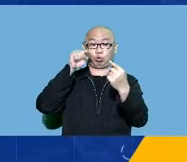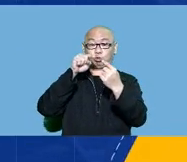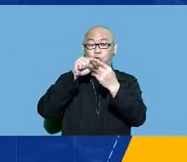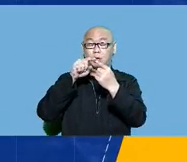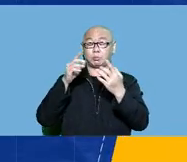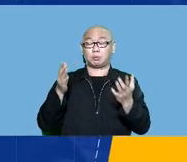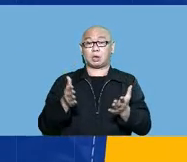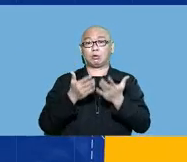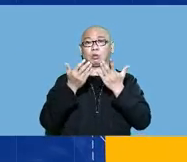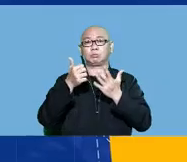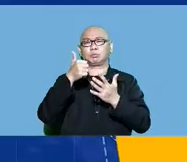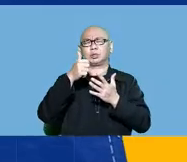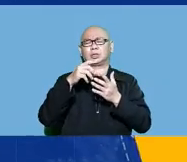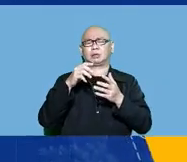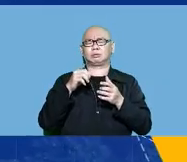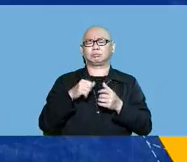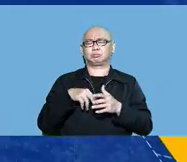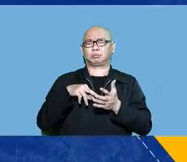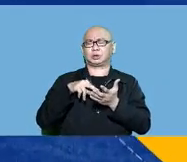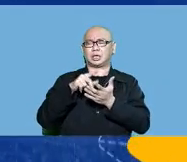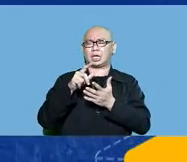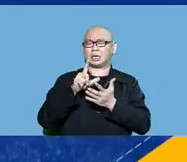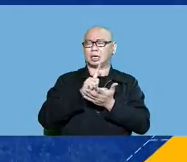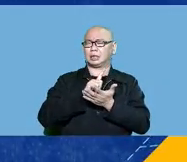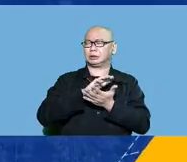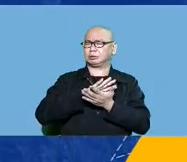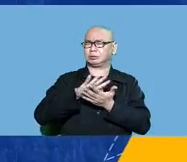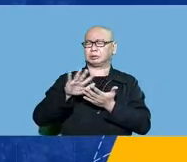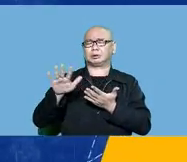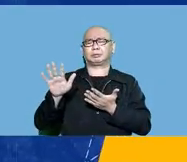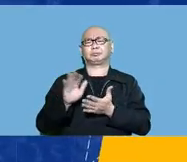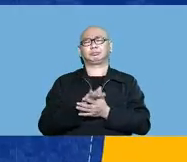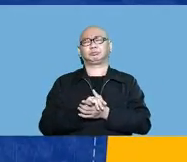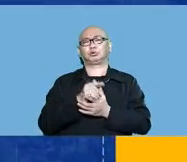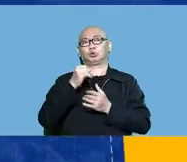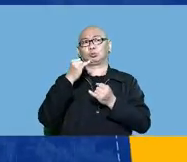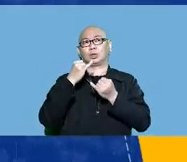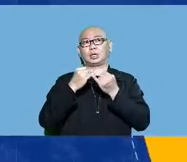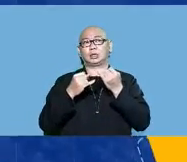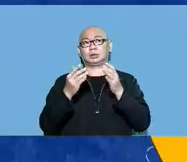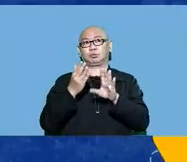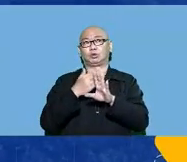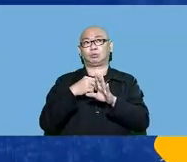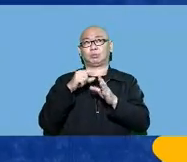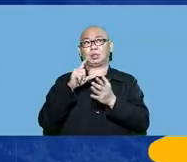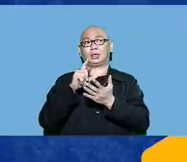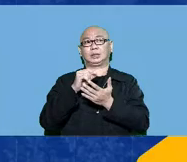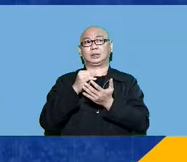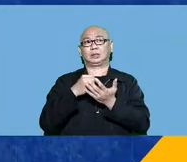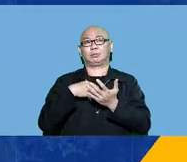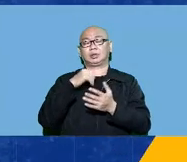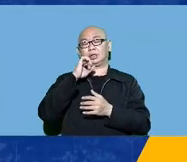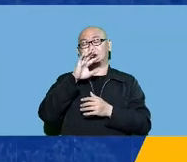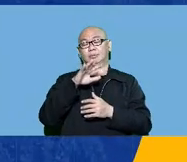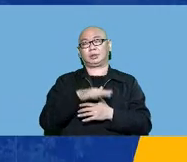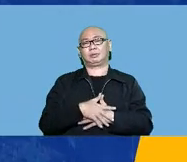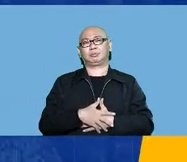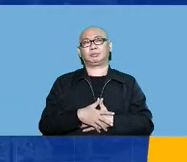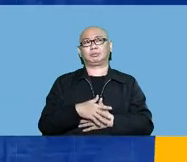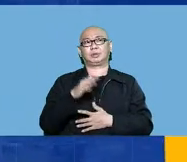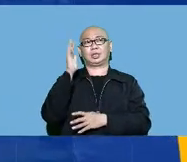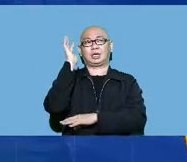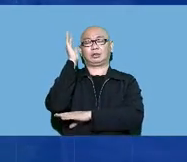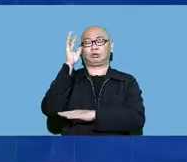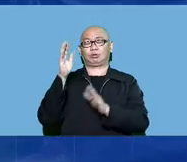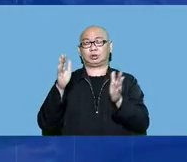bisa tercapai dengan sebaik-baiknya. Untuk sebelum mengakhiri apa yang saya sampaikan pidato singkat ini,